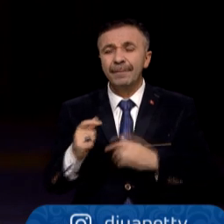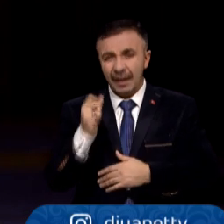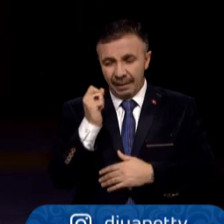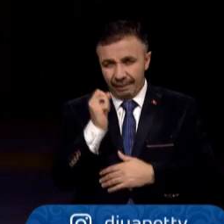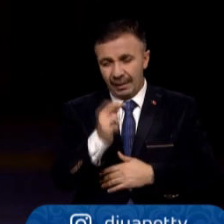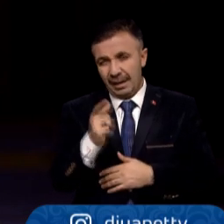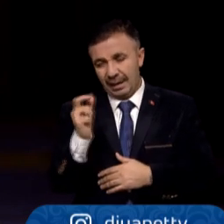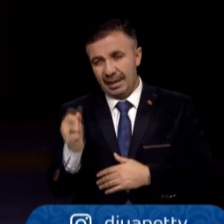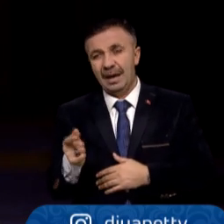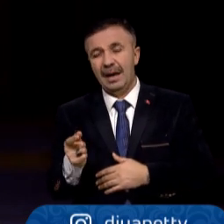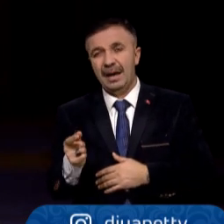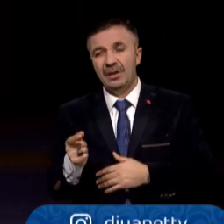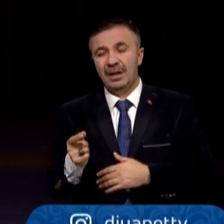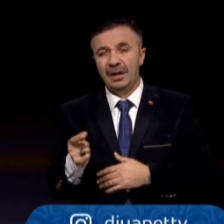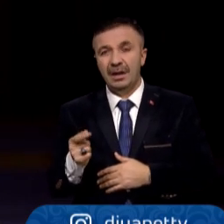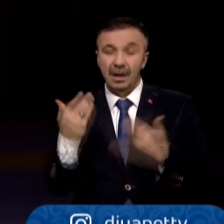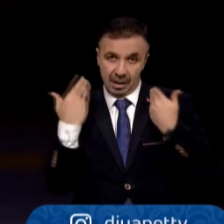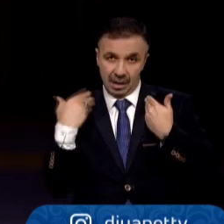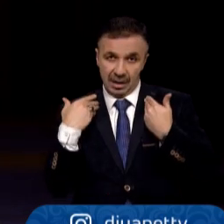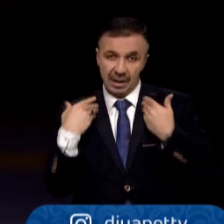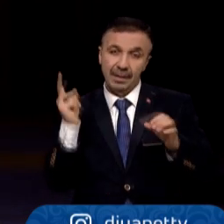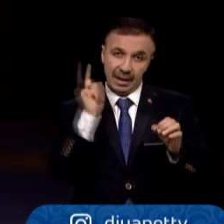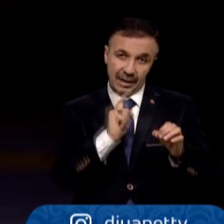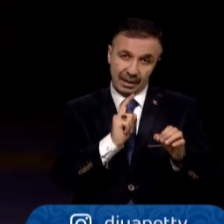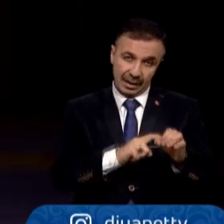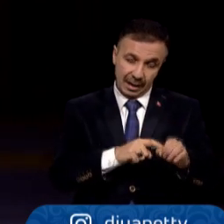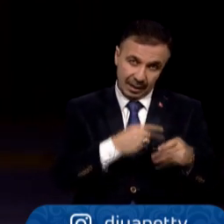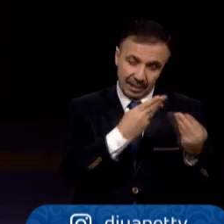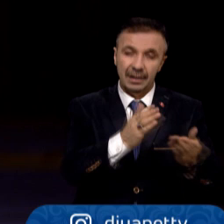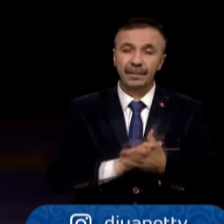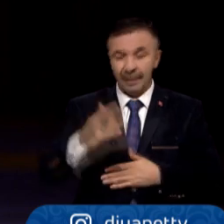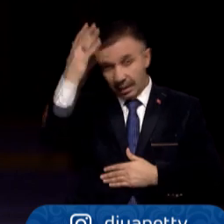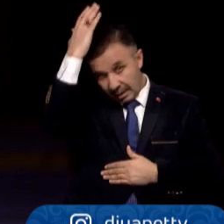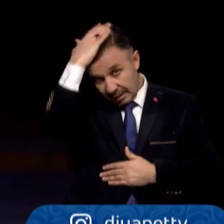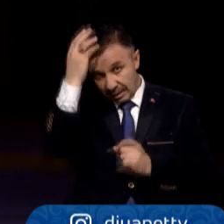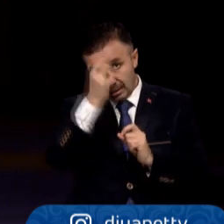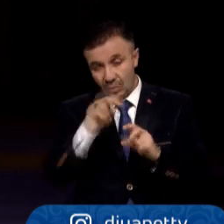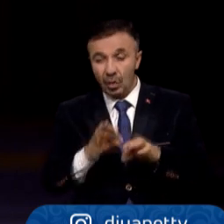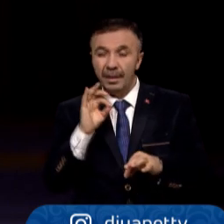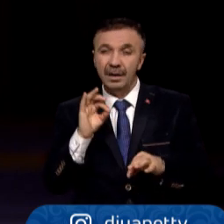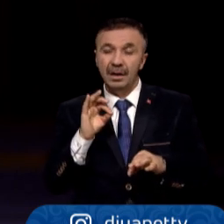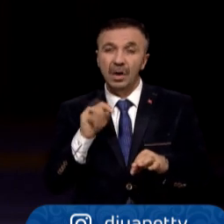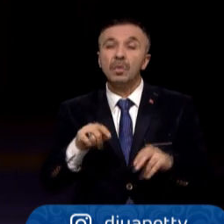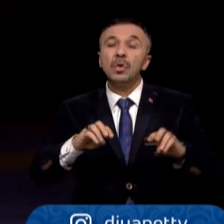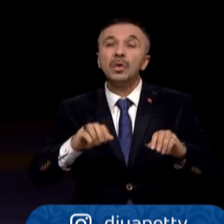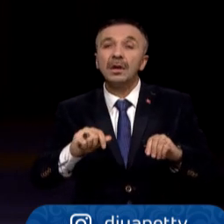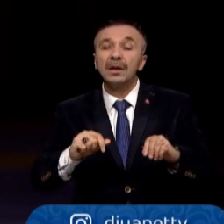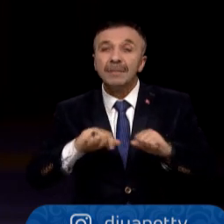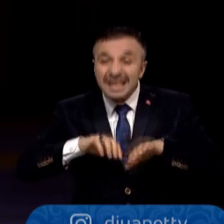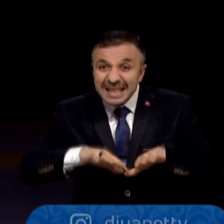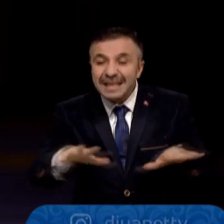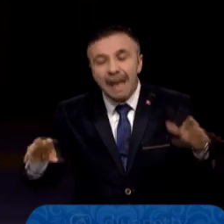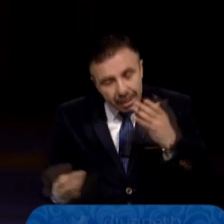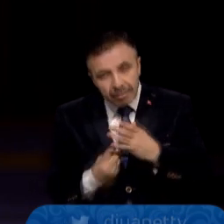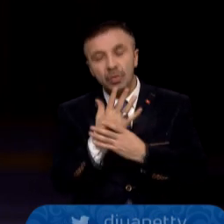vilayetlere şehirlere kabiller tayin edildi Hazreti Ömer bu topraklarda bir